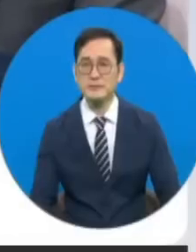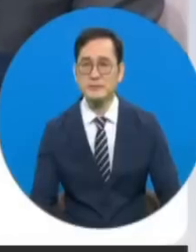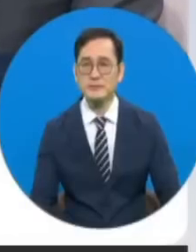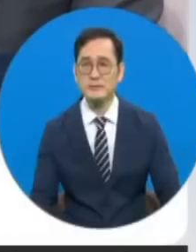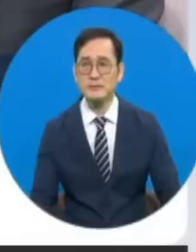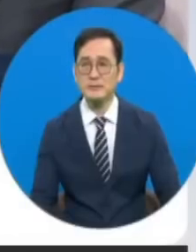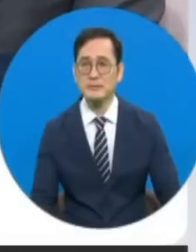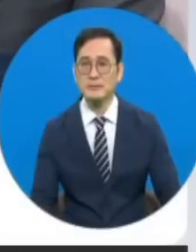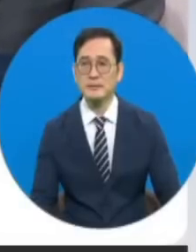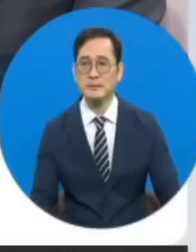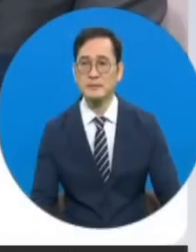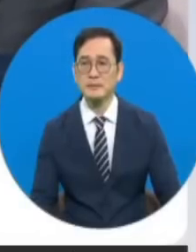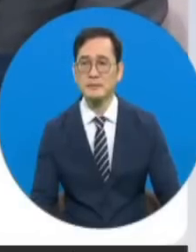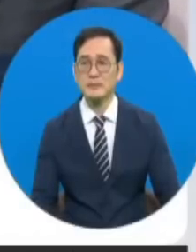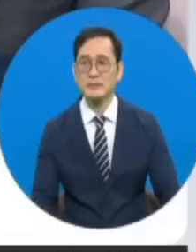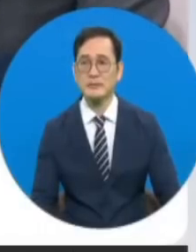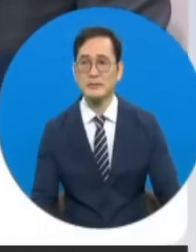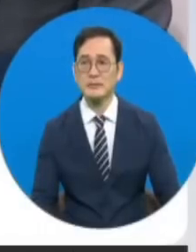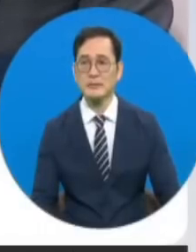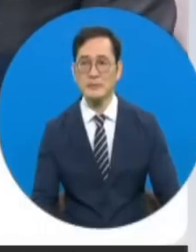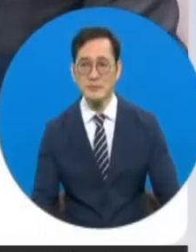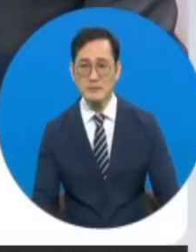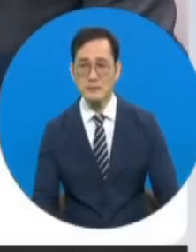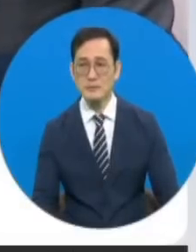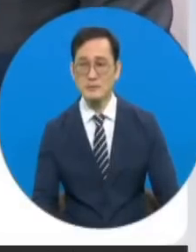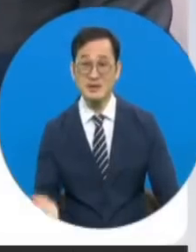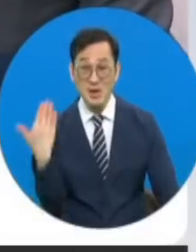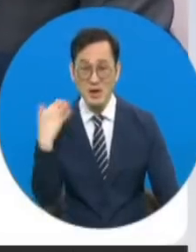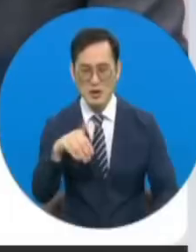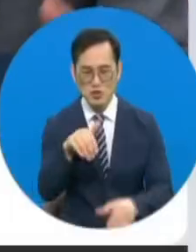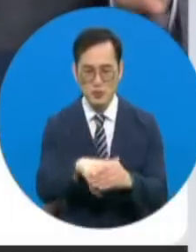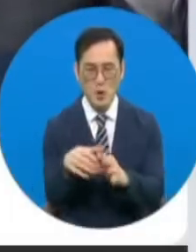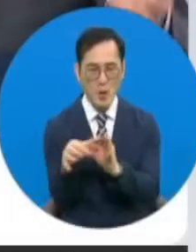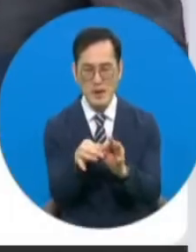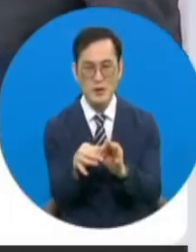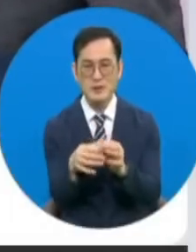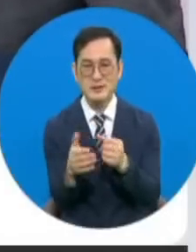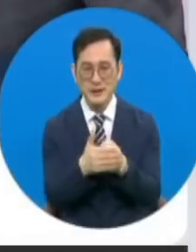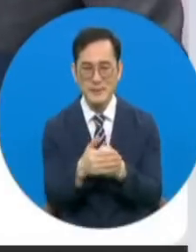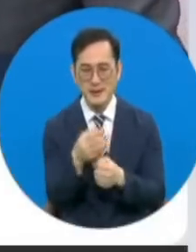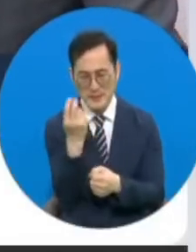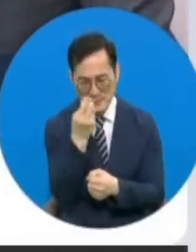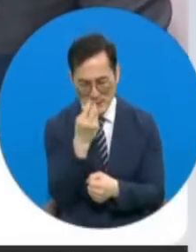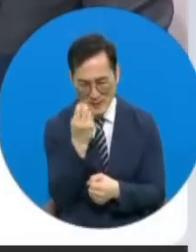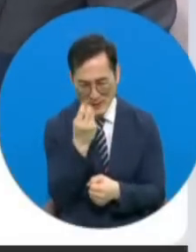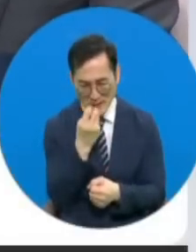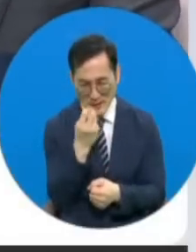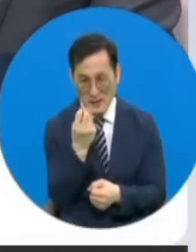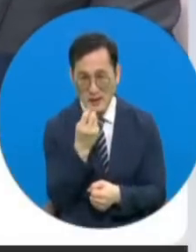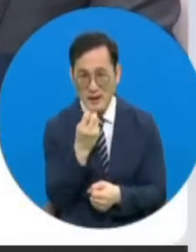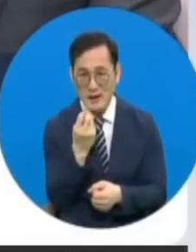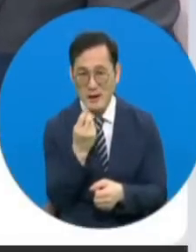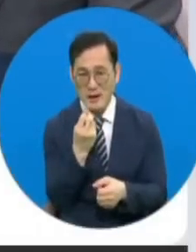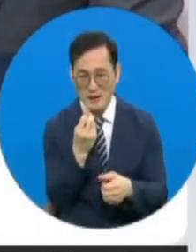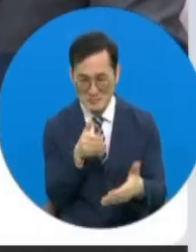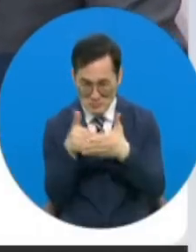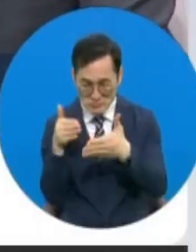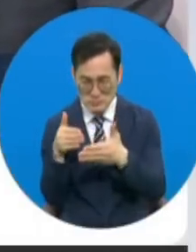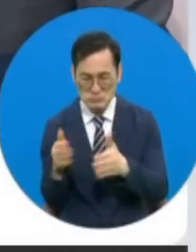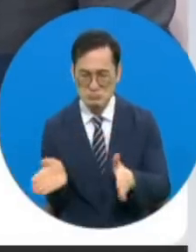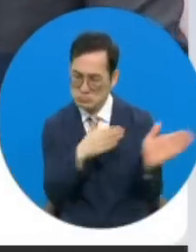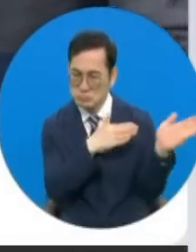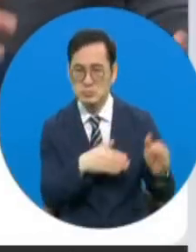사실은 투표와 관련된 감사를 했기 때문에 좀 더 신중했다 하더라도 이번만큼은